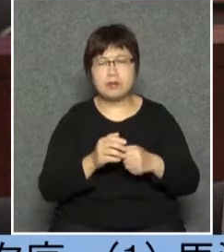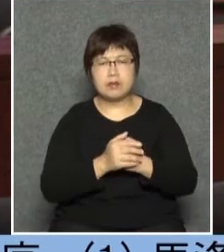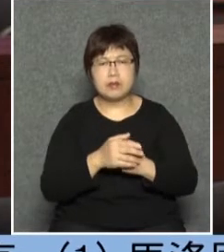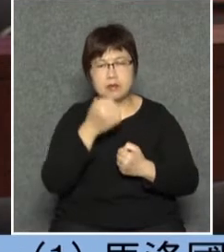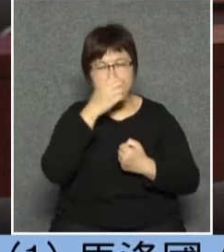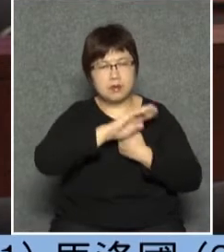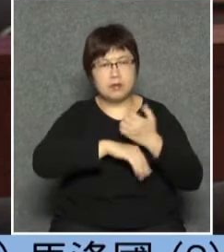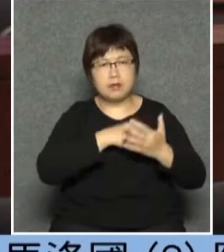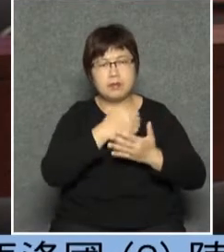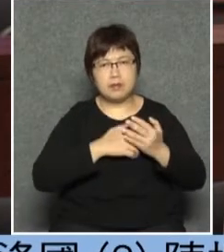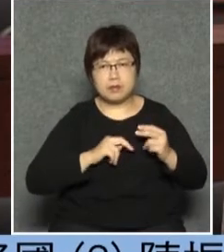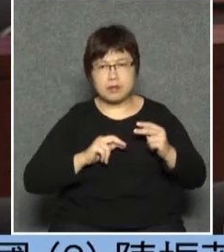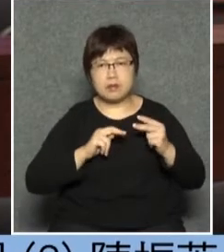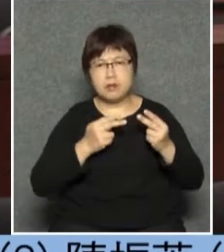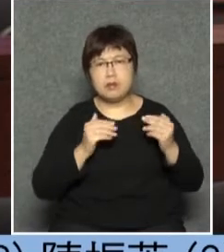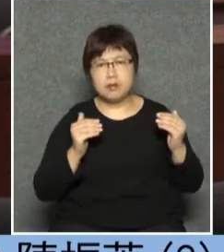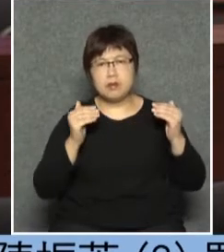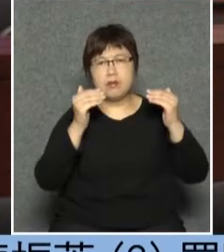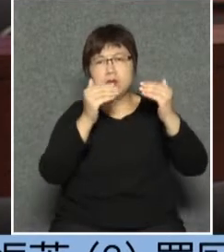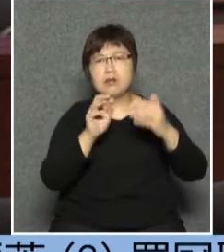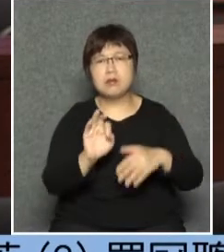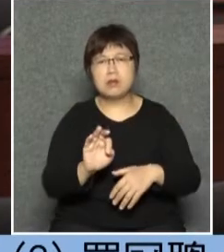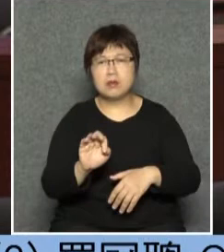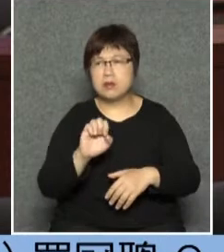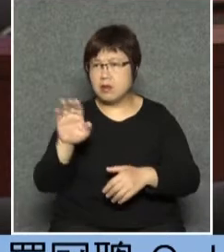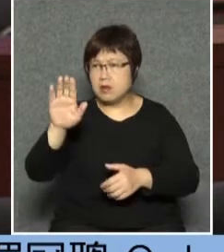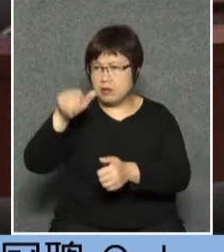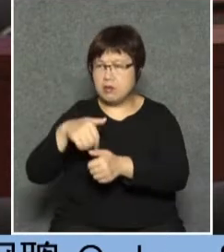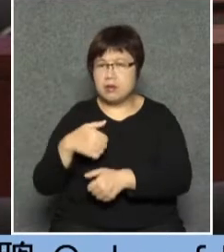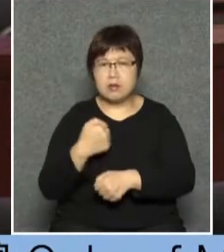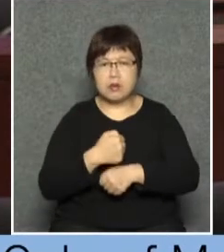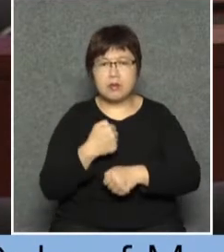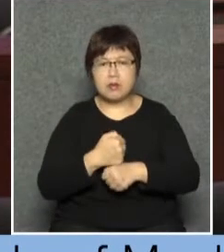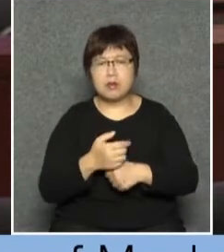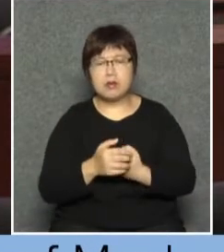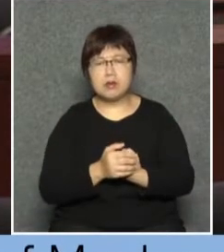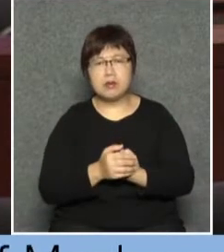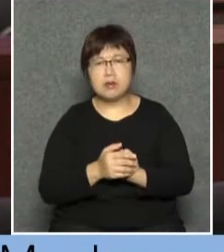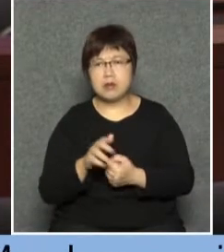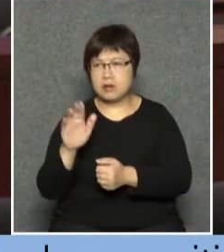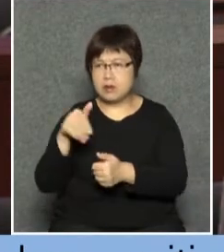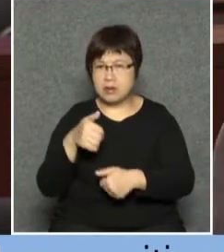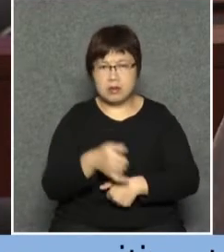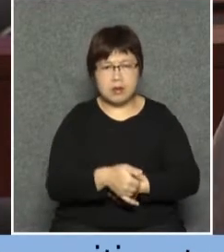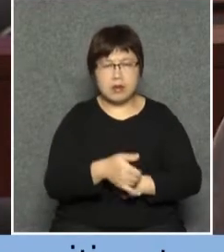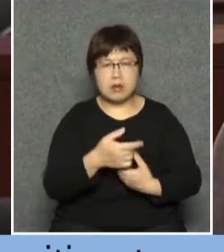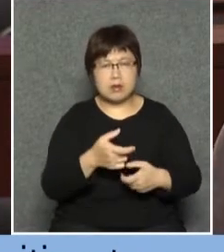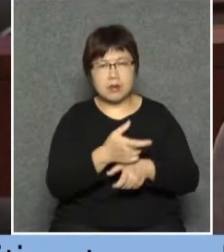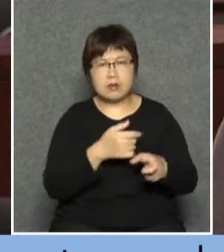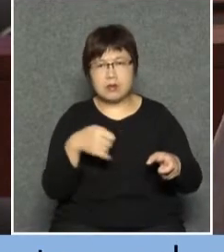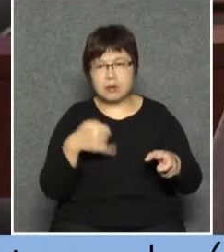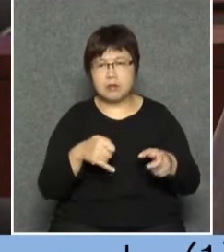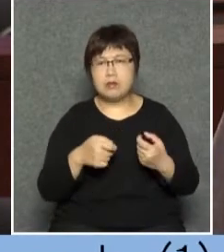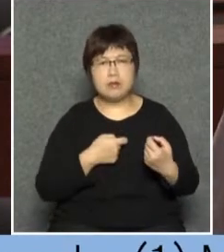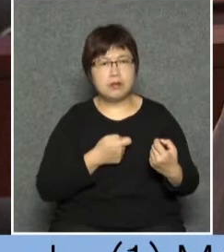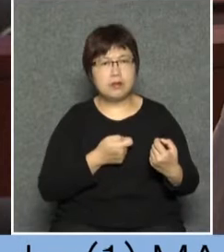进，那你叫人家来做什么呢？吞到人家无法经营。而邻近一些地